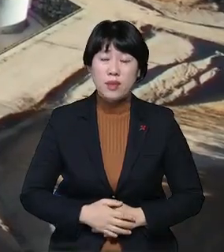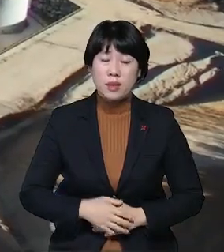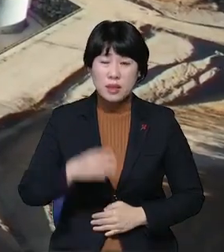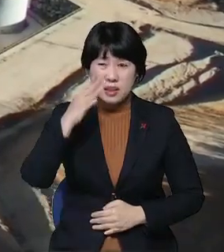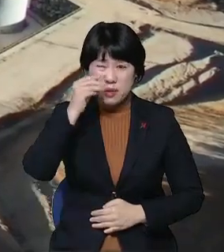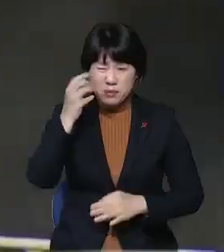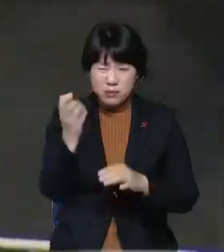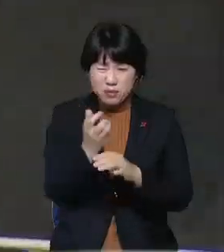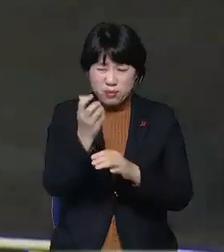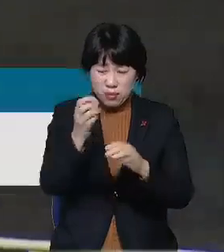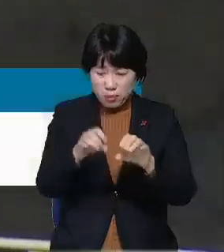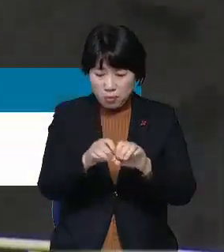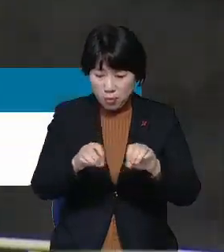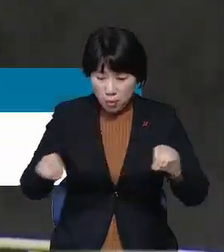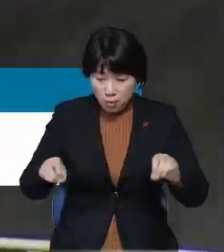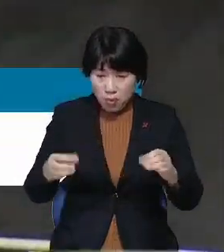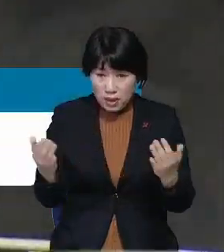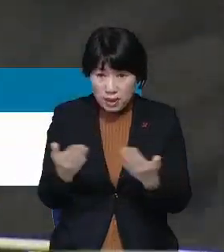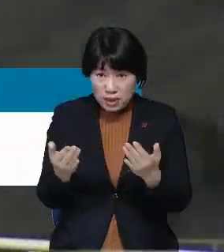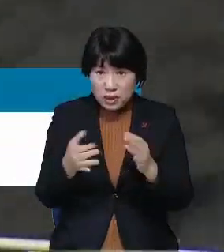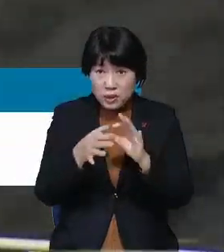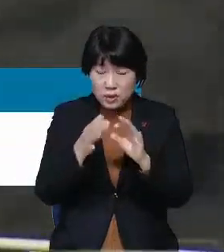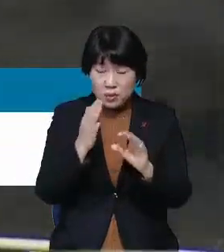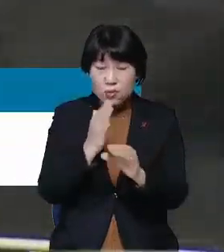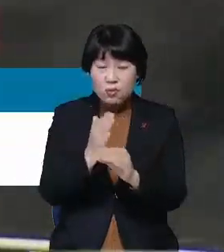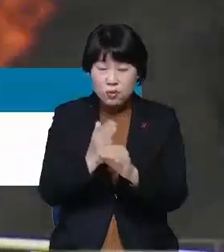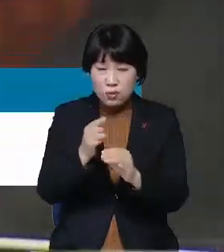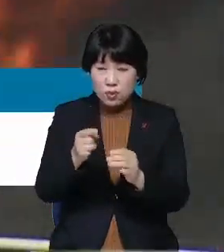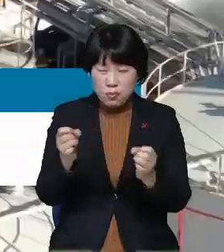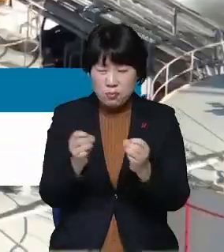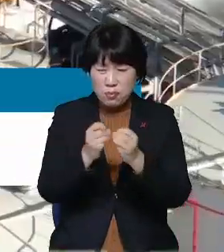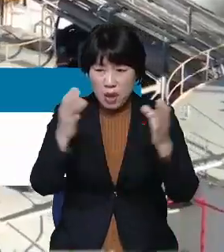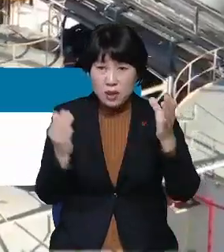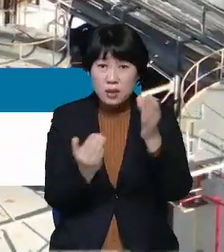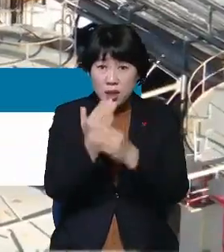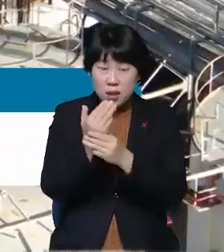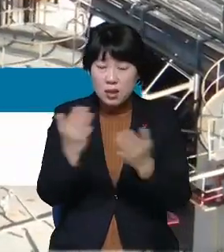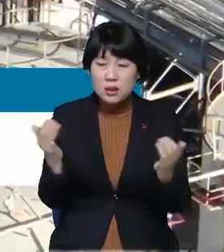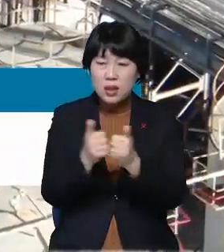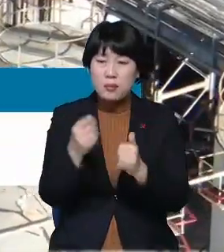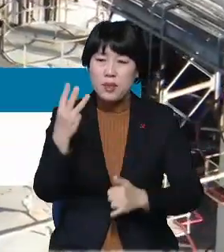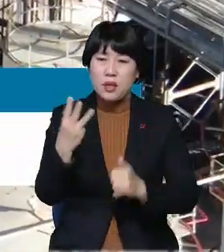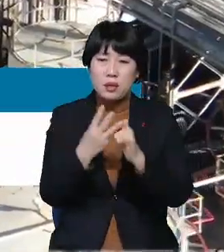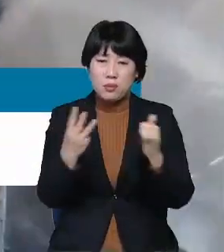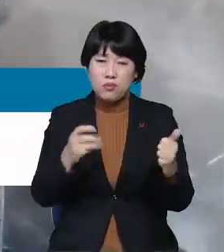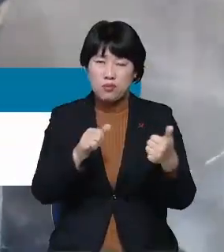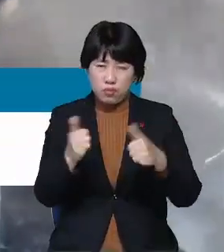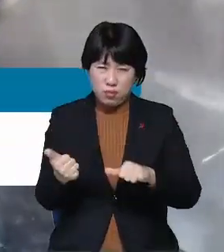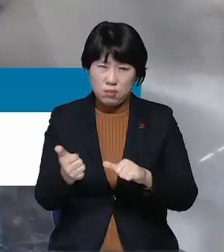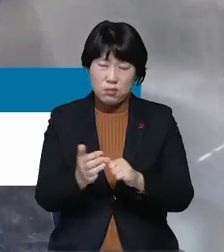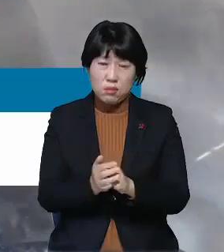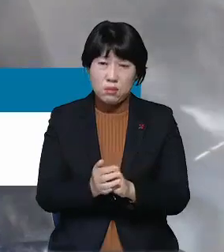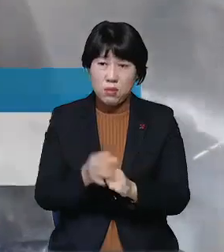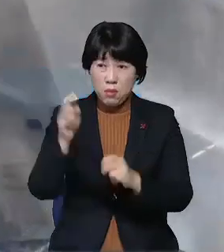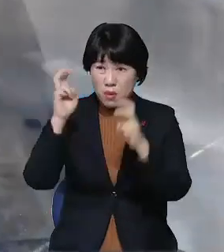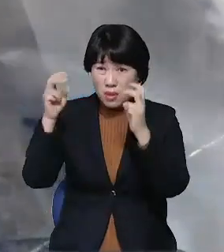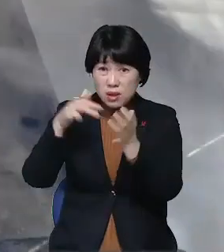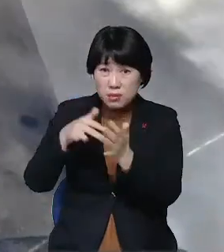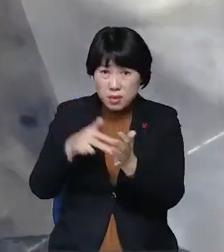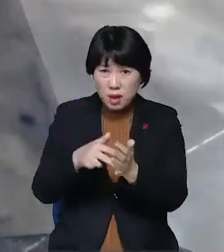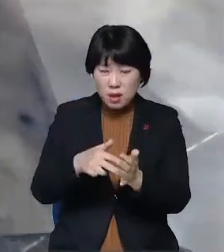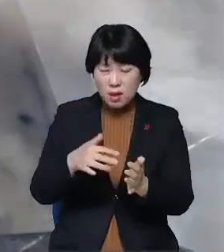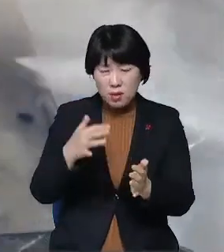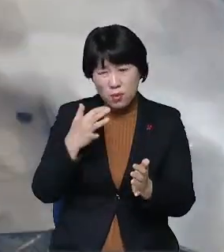유증기 회수 배관 작업 도중 폭발 사고가 발생해 노동자 3명이 숨진 여수산단 2일산업. 사측은